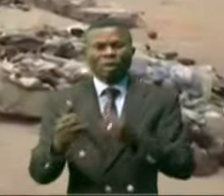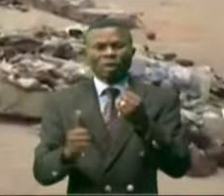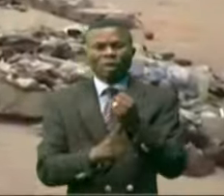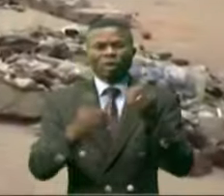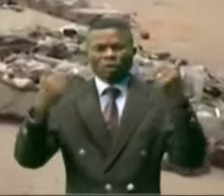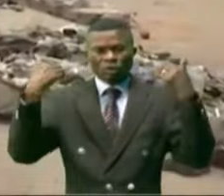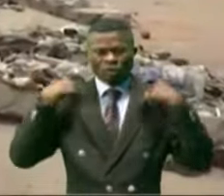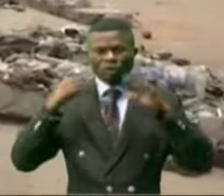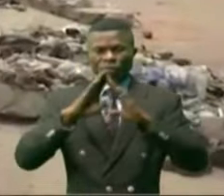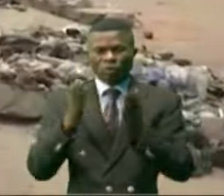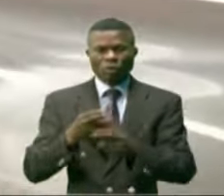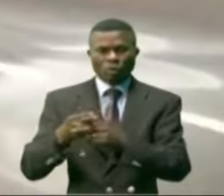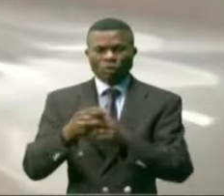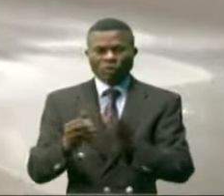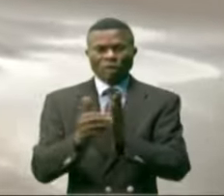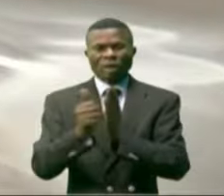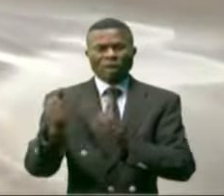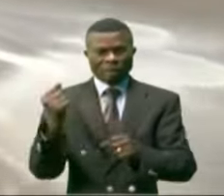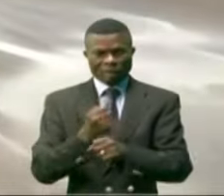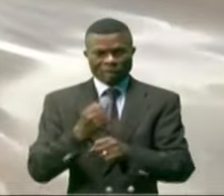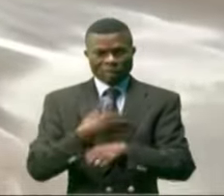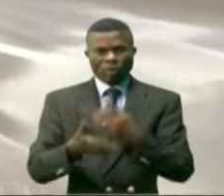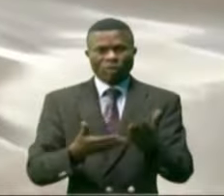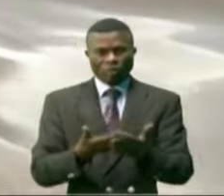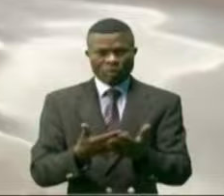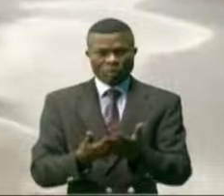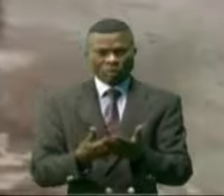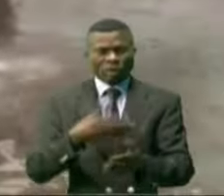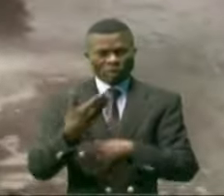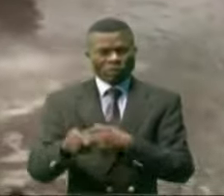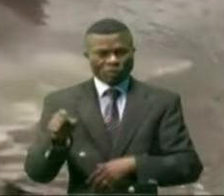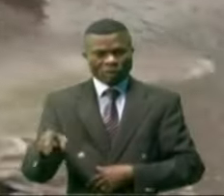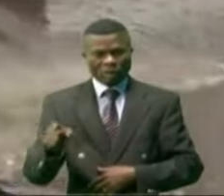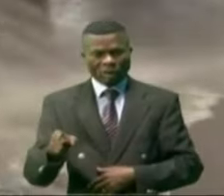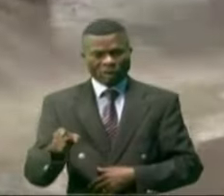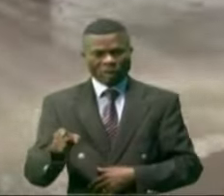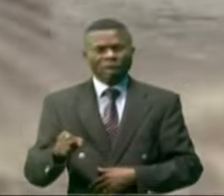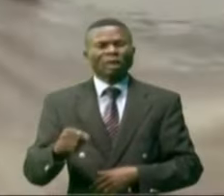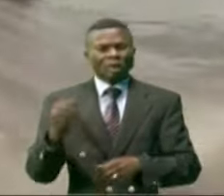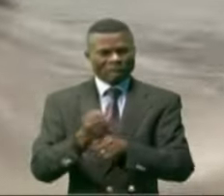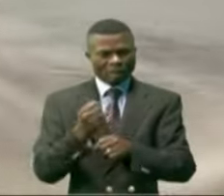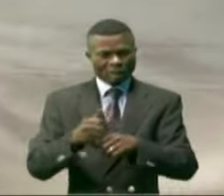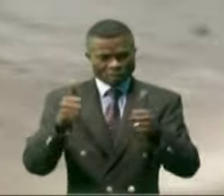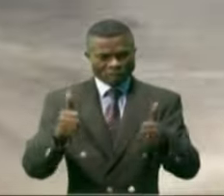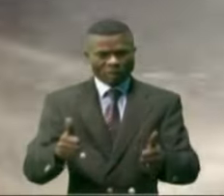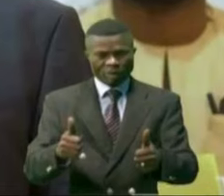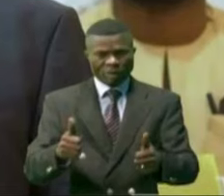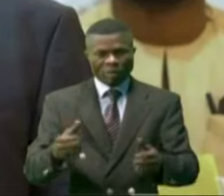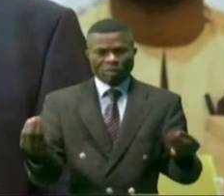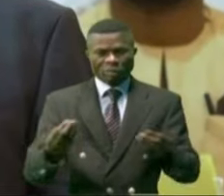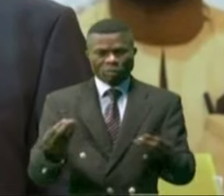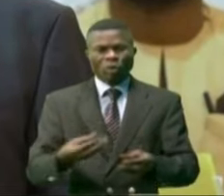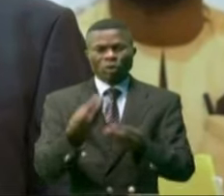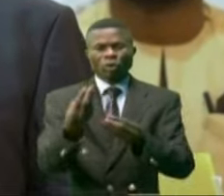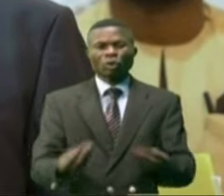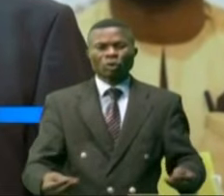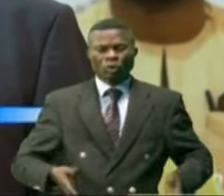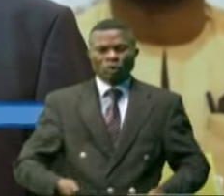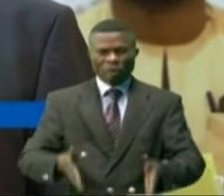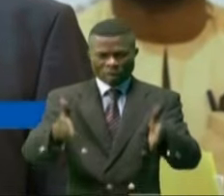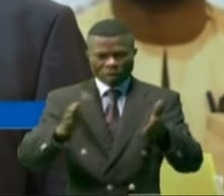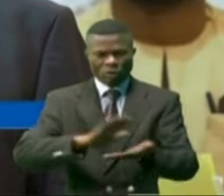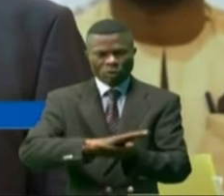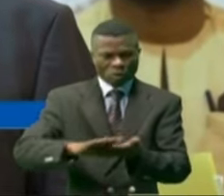veiller à ce que la qualité des travaux qui vont être réalisés soit au rendez-vous et que pour cette fois-ci, les chaussées soient